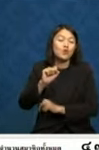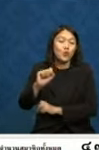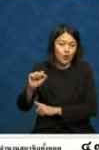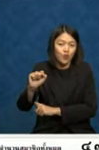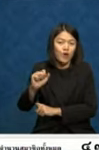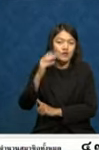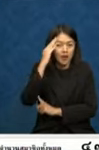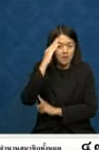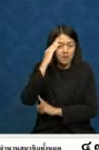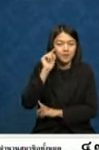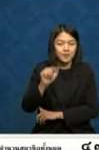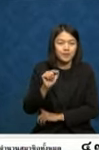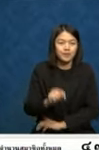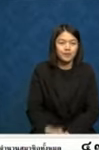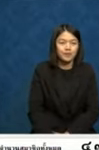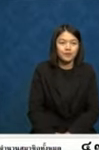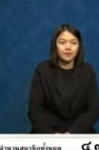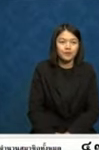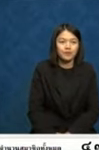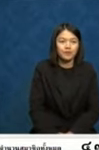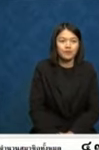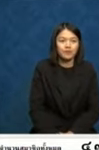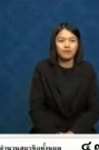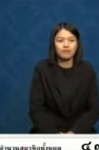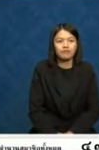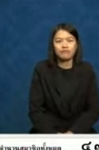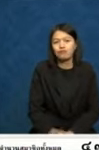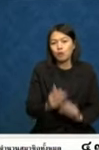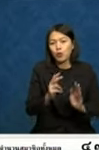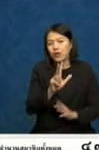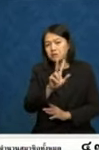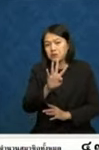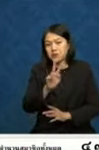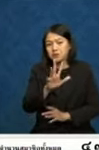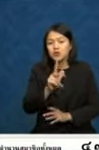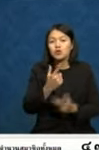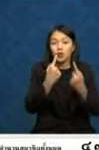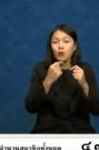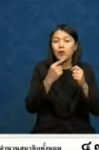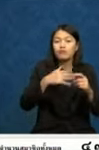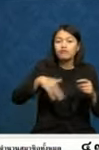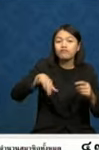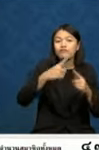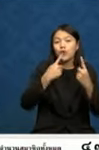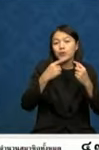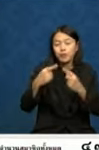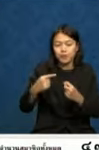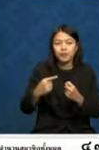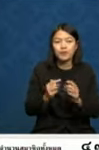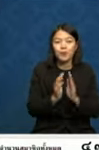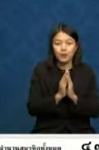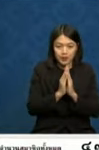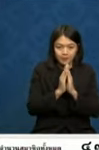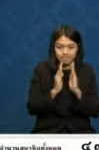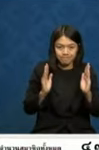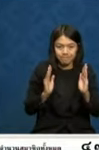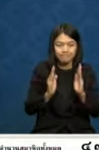ครับก็มี 3-4 ท่านนะฮะก็ผมก็ถือว่าตอบในภาพรวมกันแล้วกันนะครับกราบขอบคุณครับ